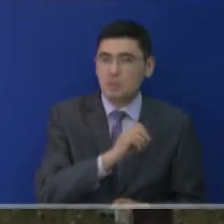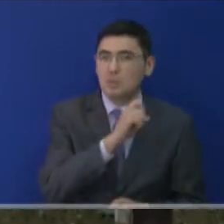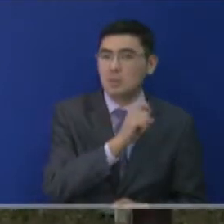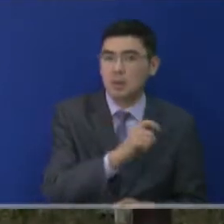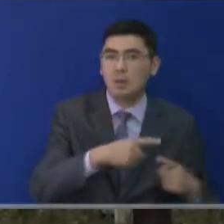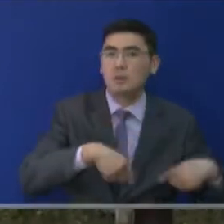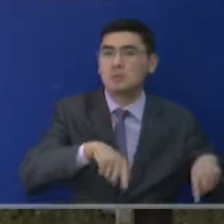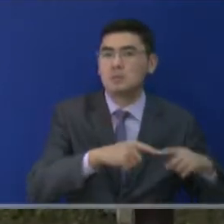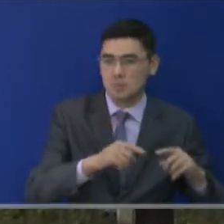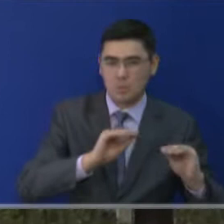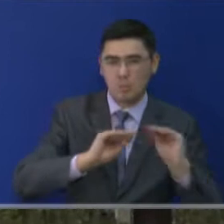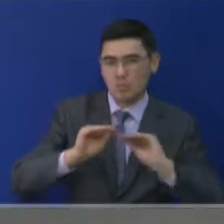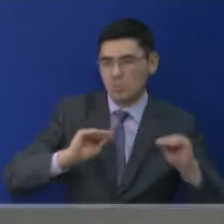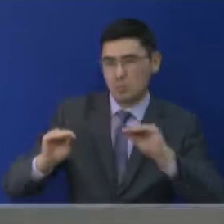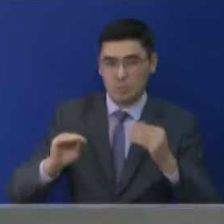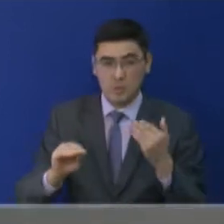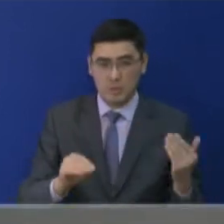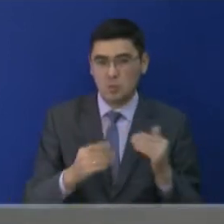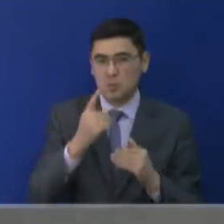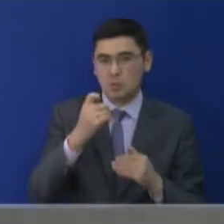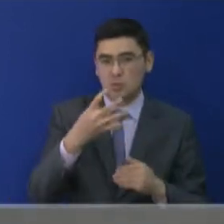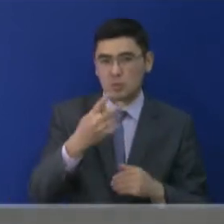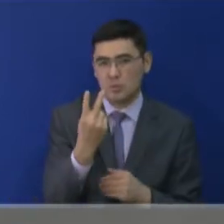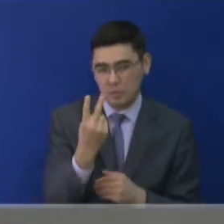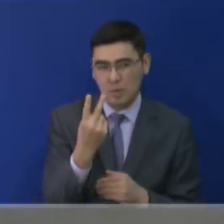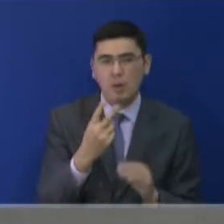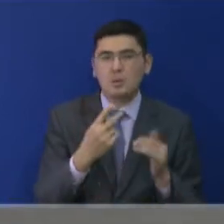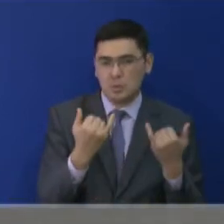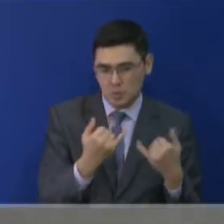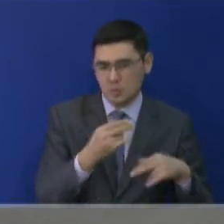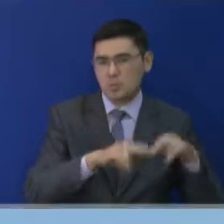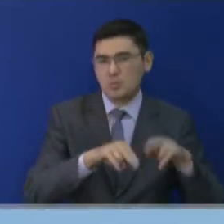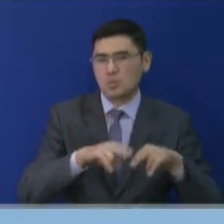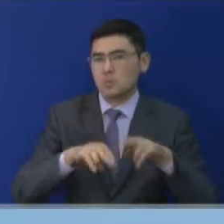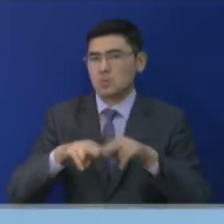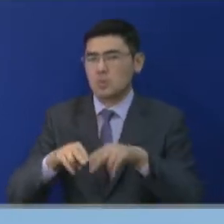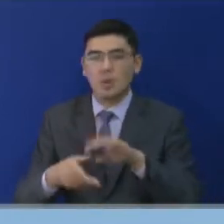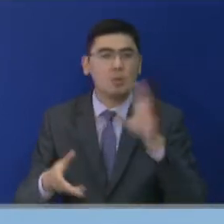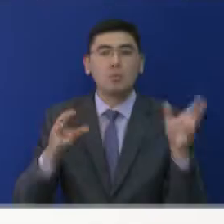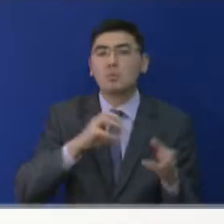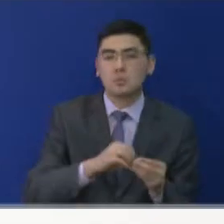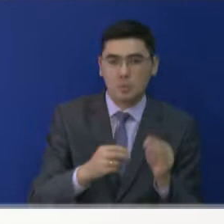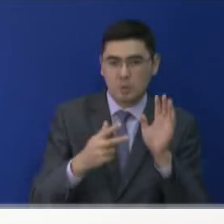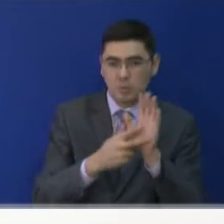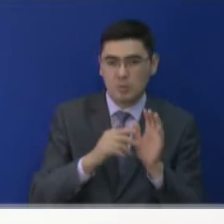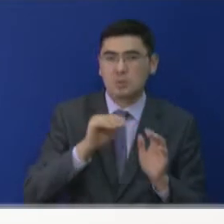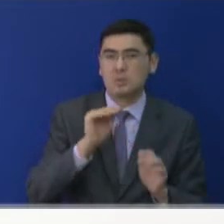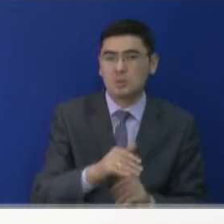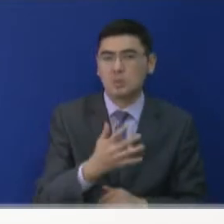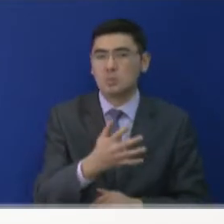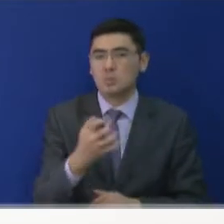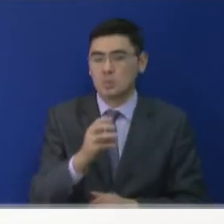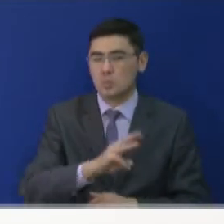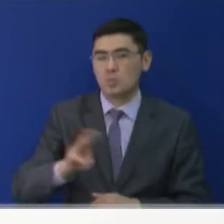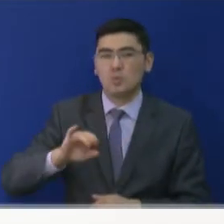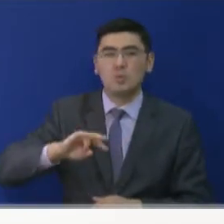саласы бойынша абаттандыруға бағытталған 142 жоба жүзеге асырылуда. Жобалардың жалпы құны шамамен 8,5 миллион теңге.